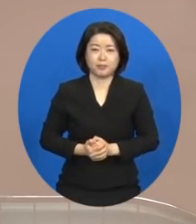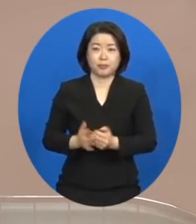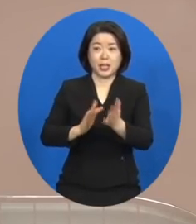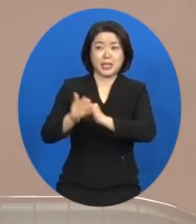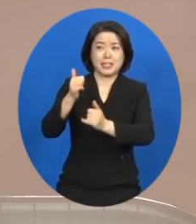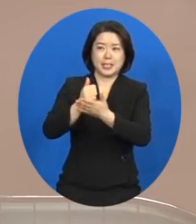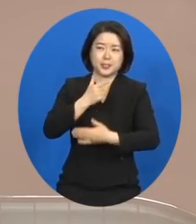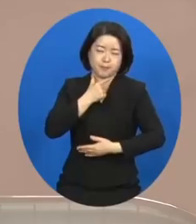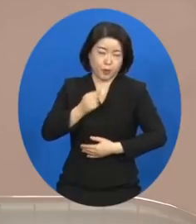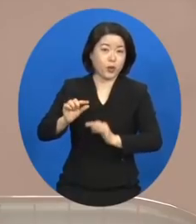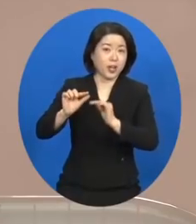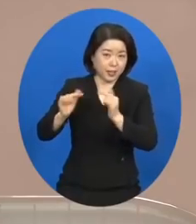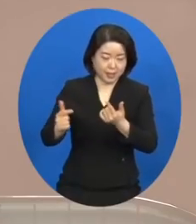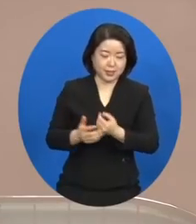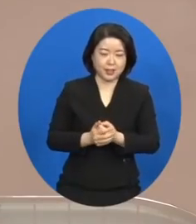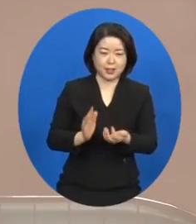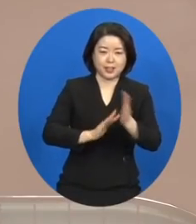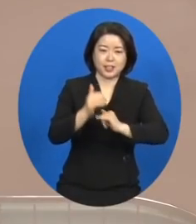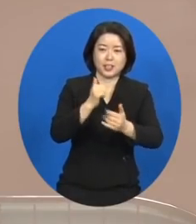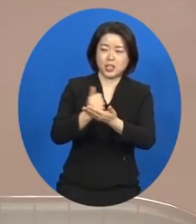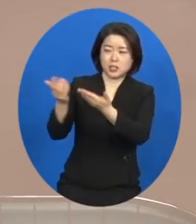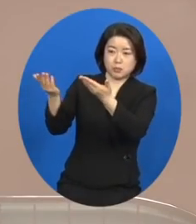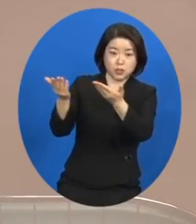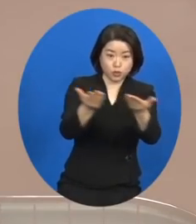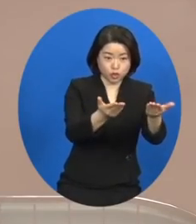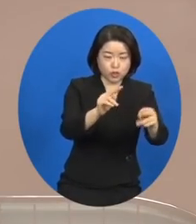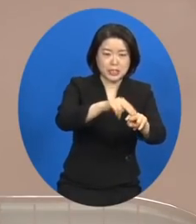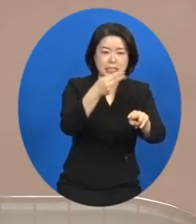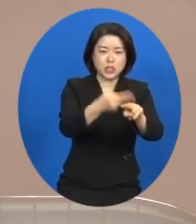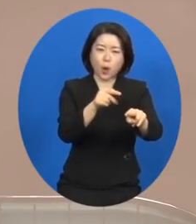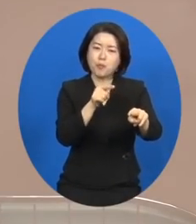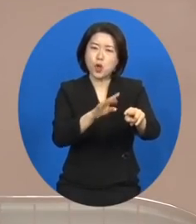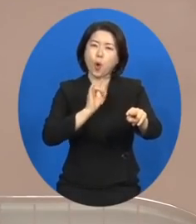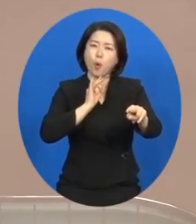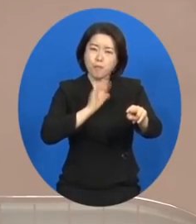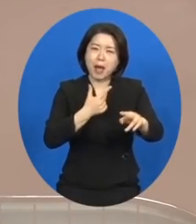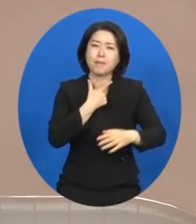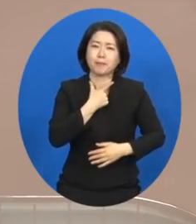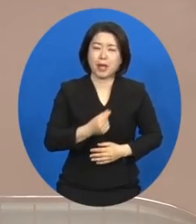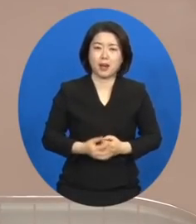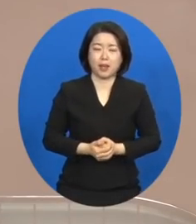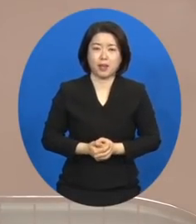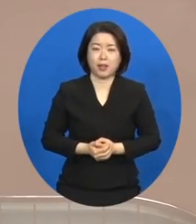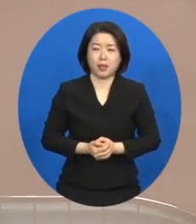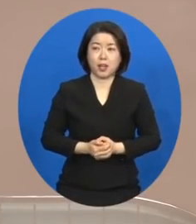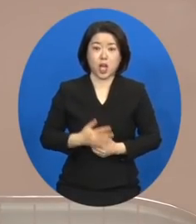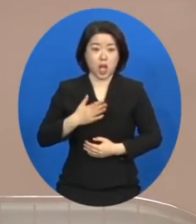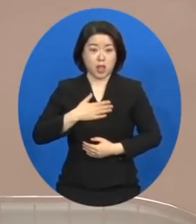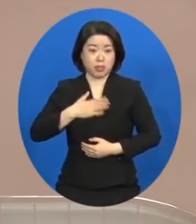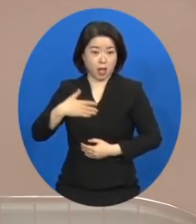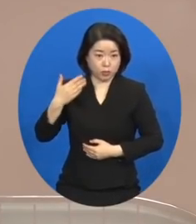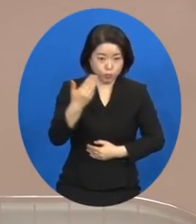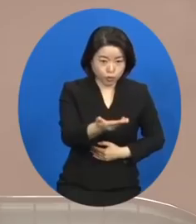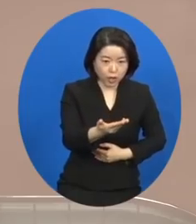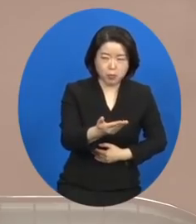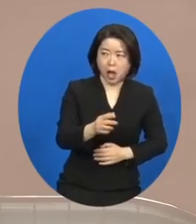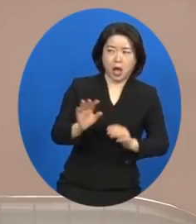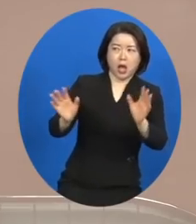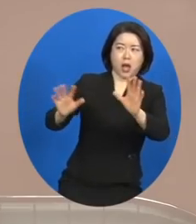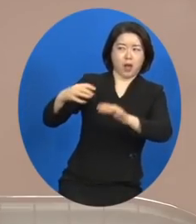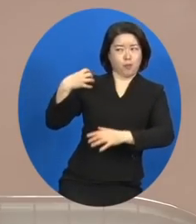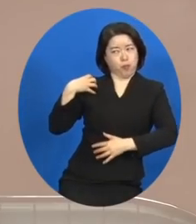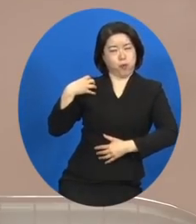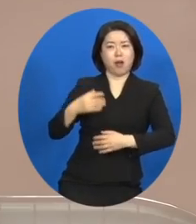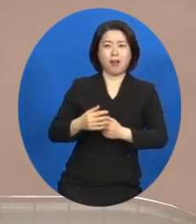아니라 예수님이 주는 선물만을 바라는 것. 예수님이 자신을 주려고 하면 부담스럽다는 거예요. 내 자신을